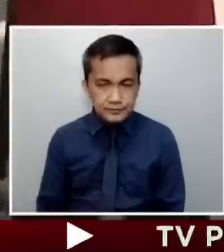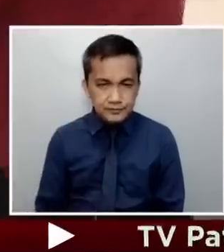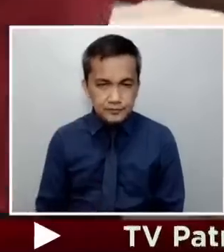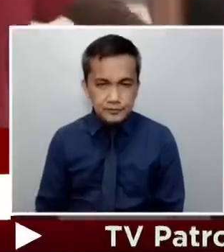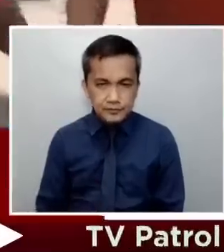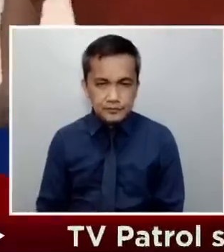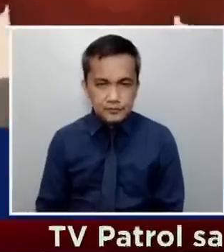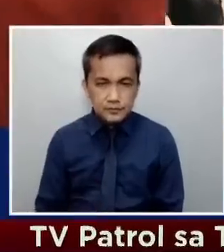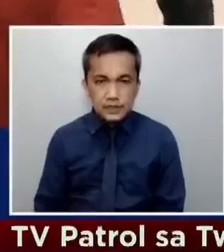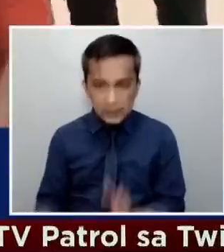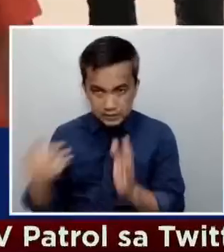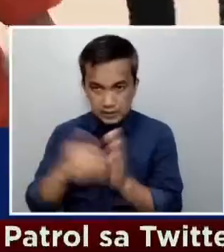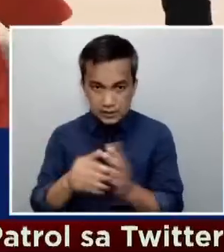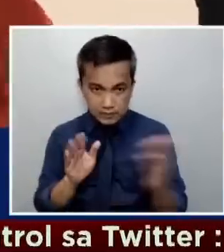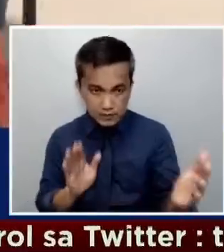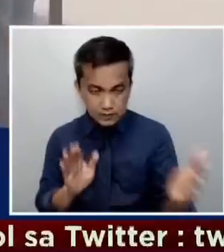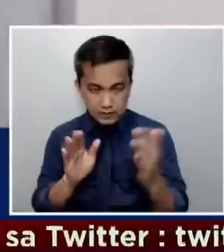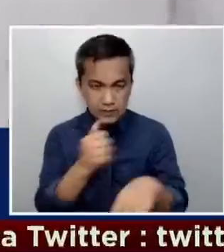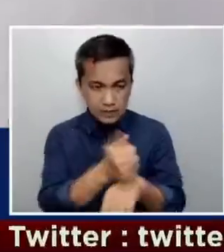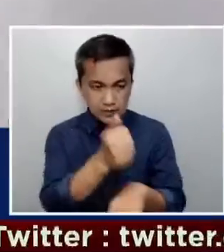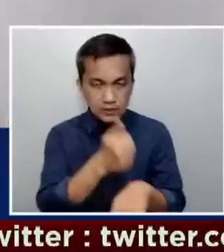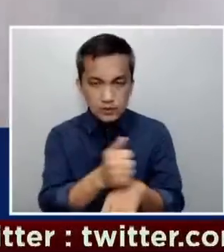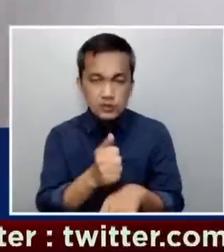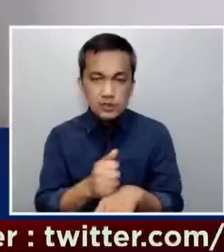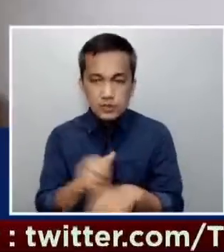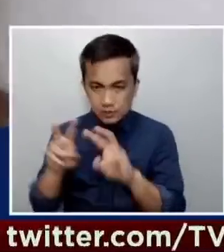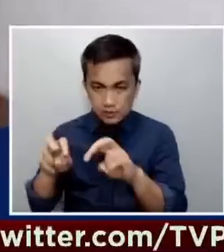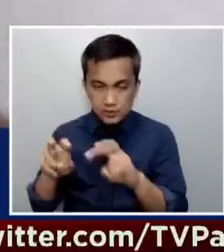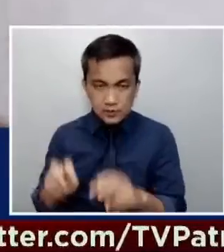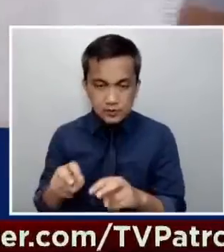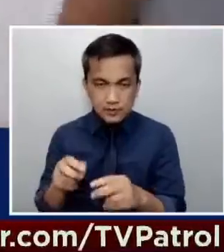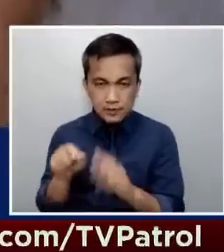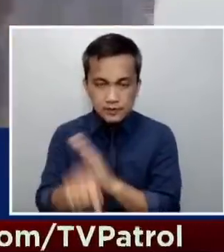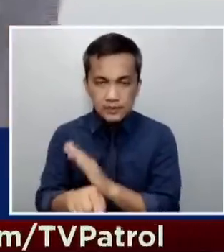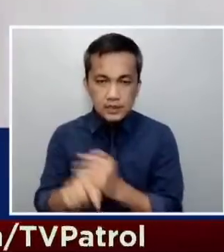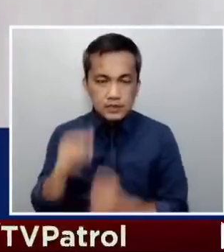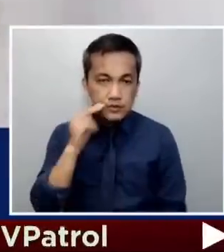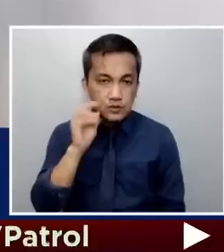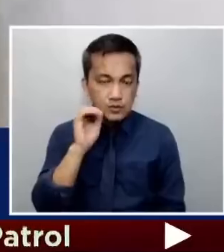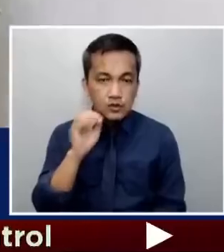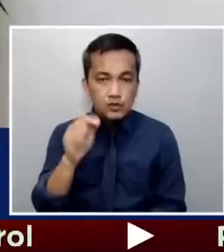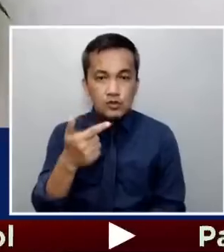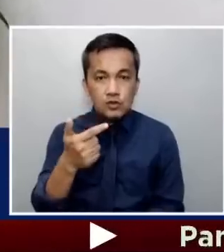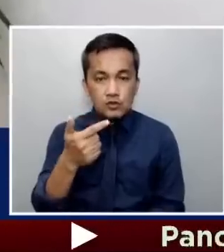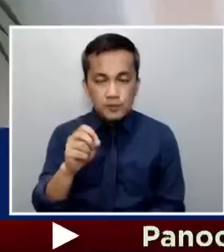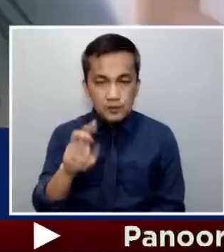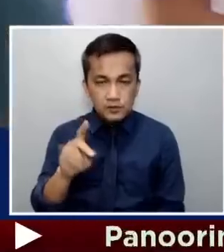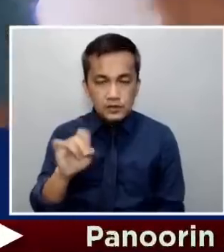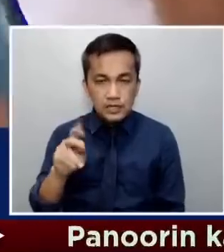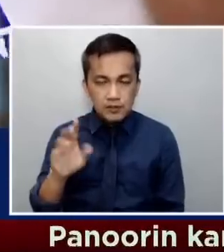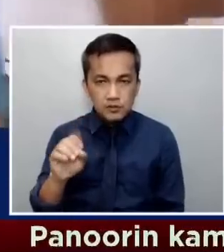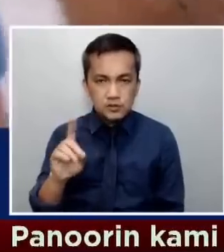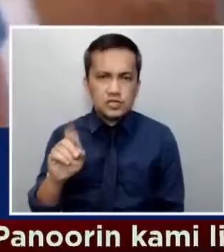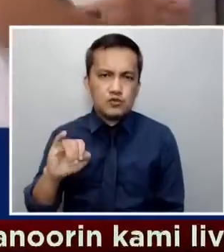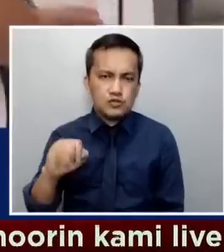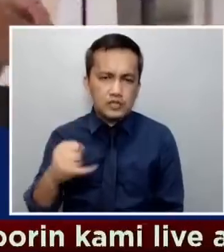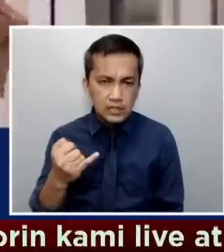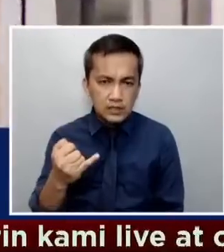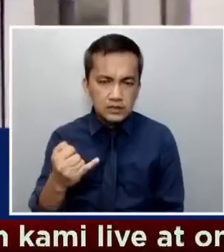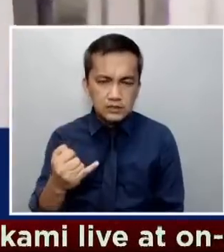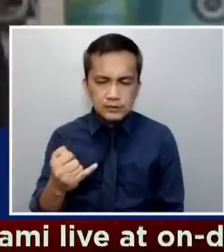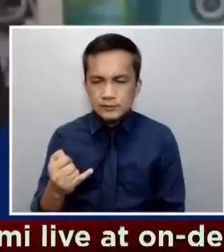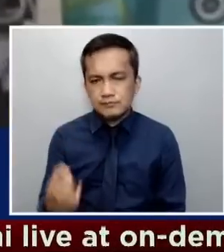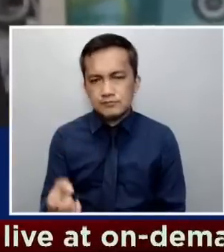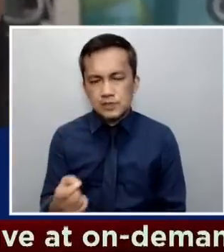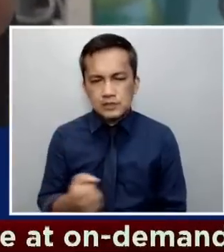Sa muling pagharap ng mga akusado sa investigasyon sa pagpatay kay Negros Oriental Governor Roel de Gamo sa DOJ, hindi napigilan ang